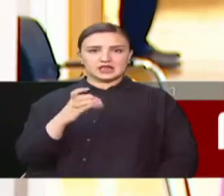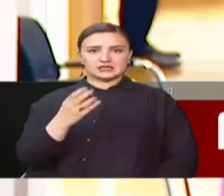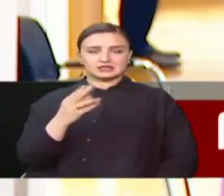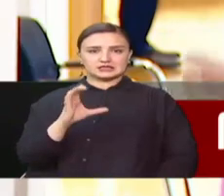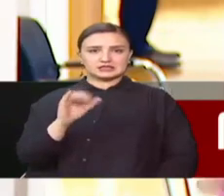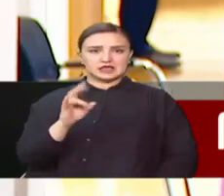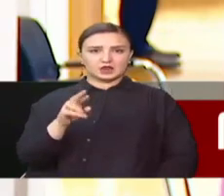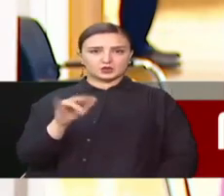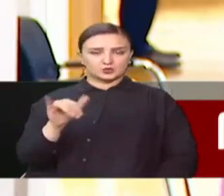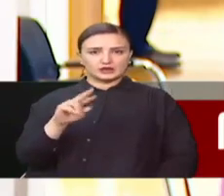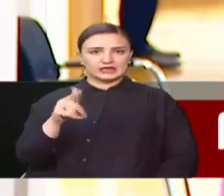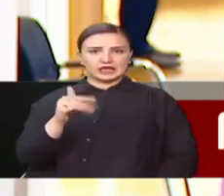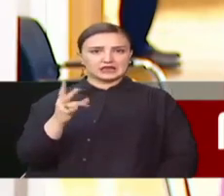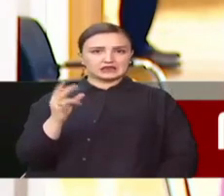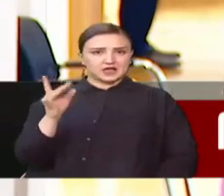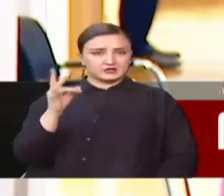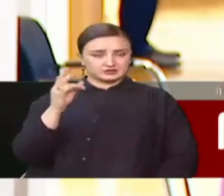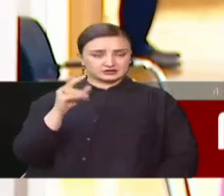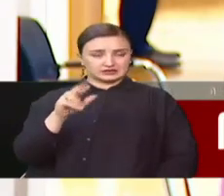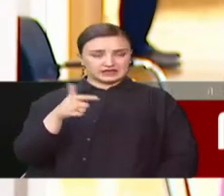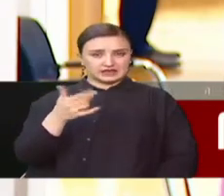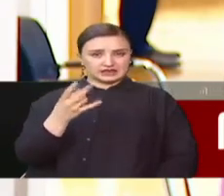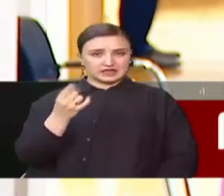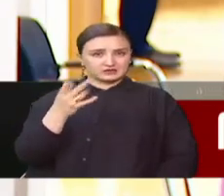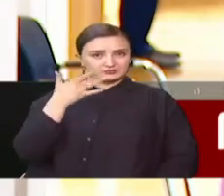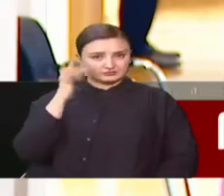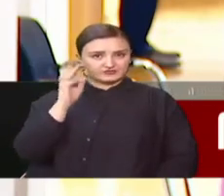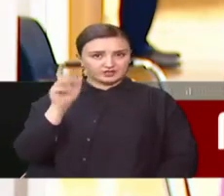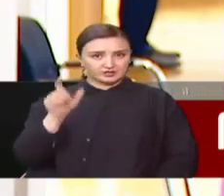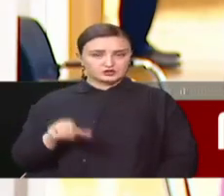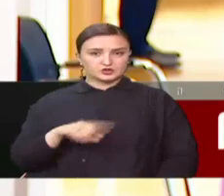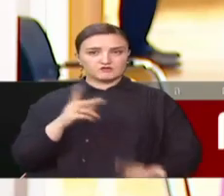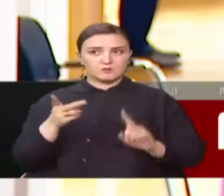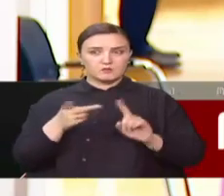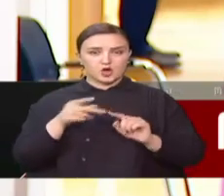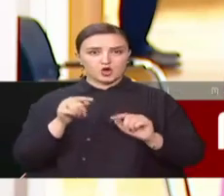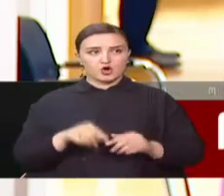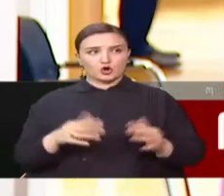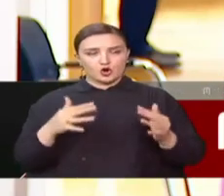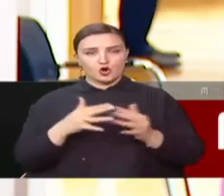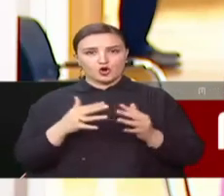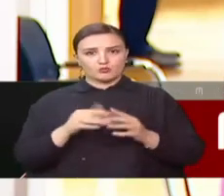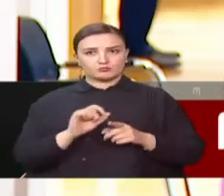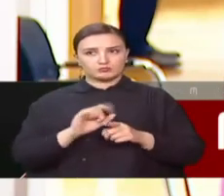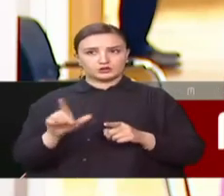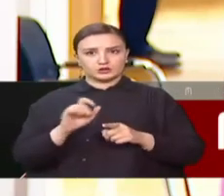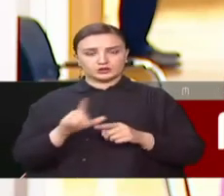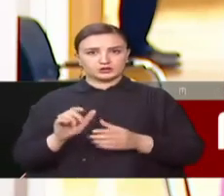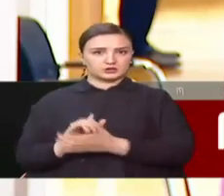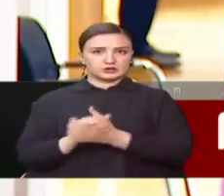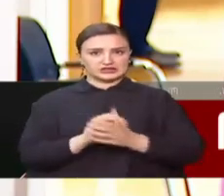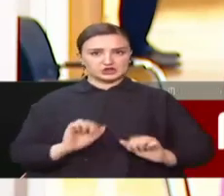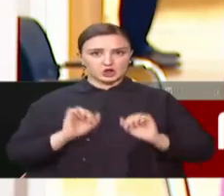Санду, Дегнани, Хвела, Эльта, Сакартолош, Меоре, Пронтис, Кахснас, Рагаса, Коллективура, Стиловен,